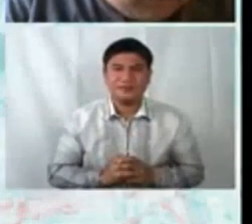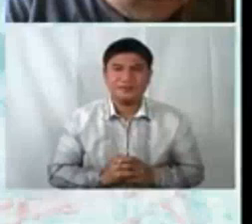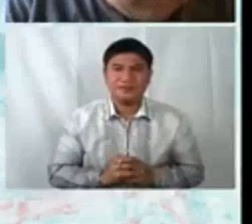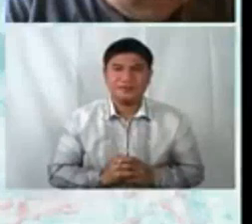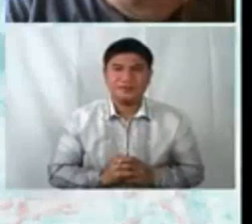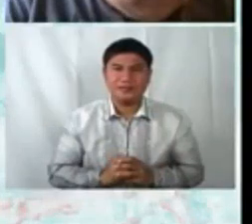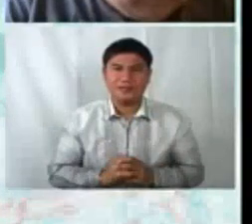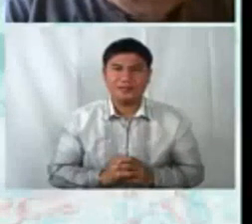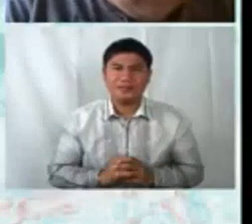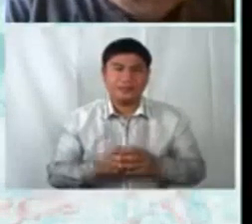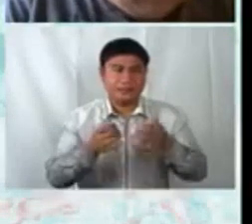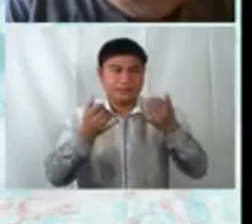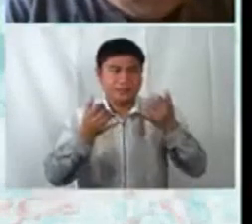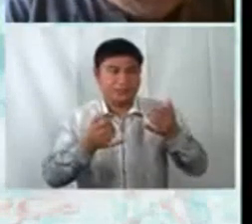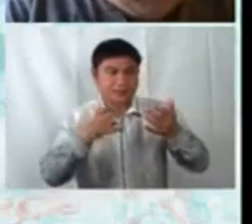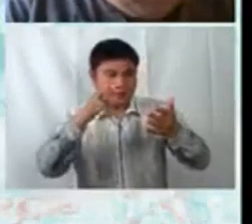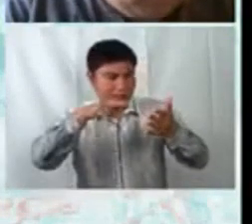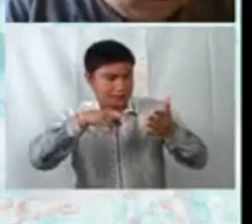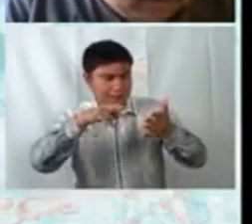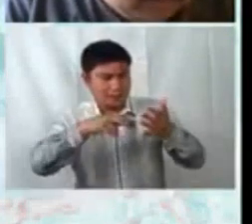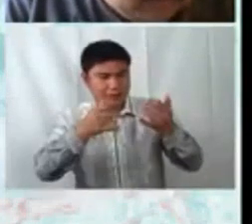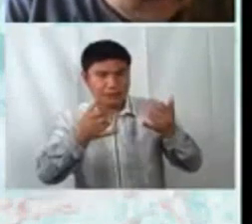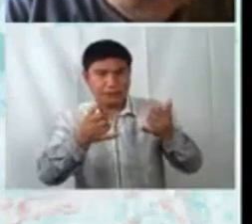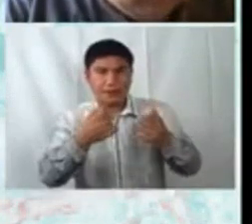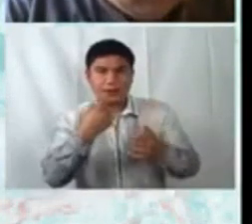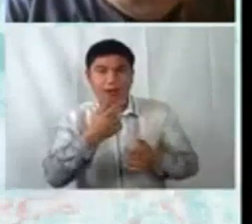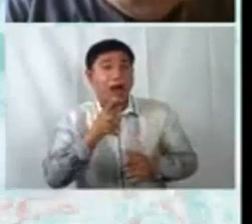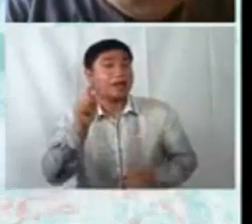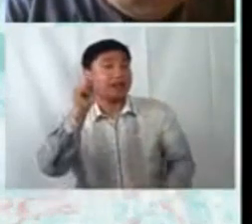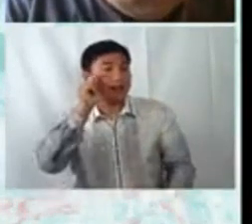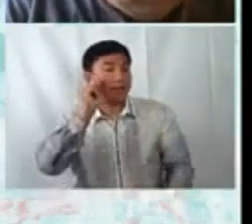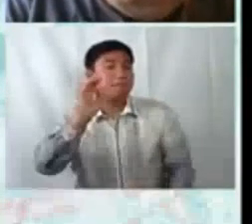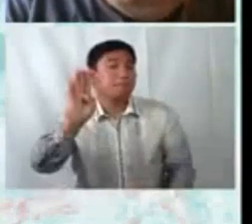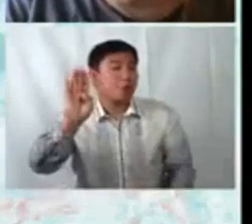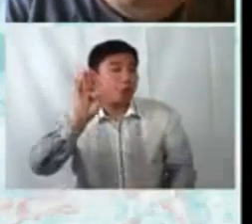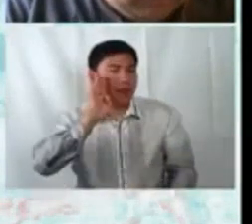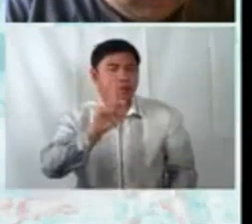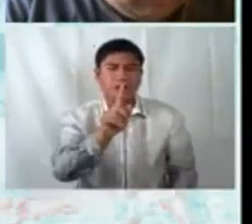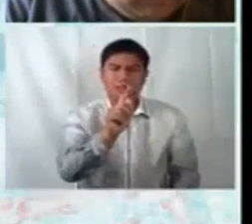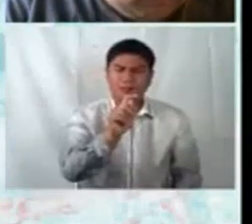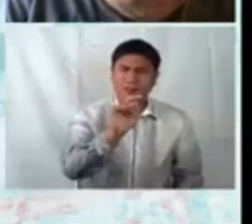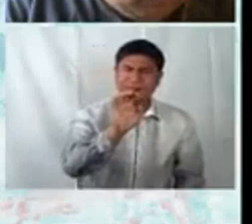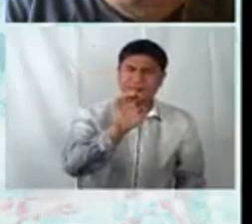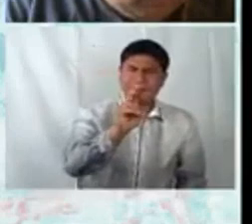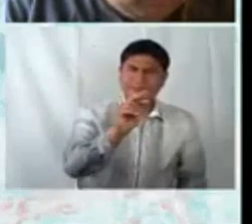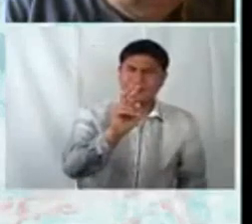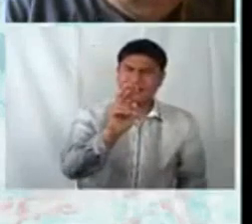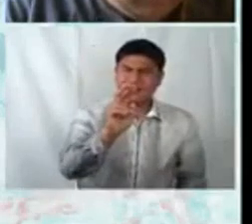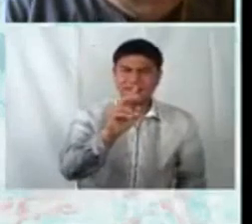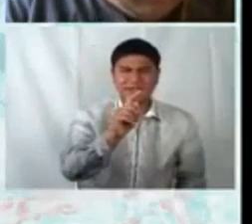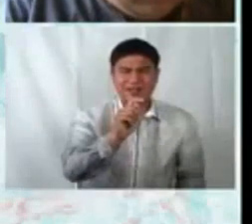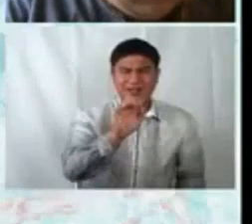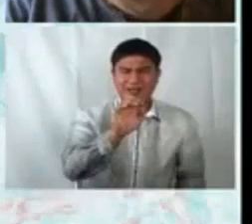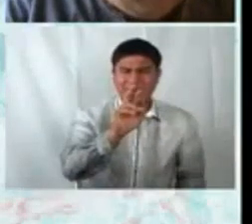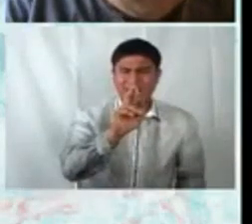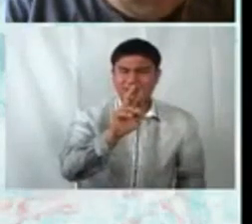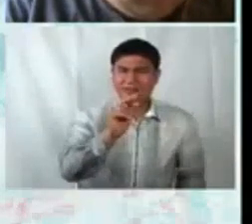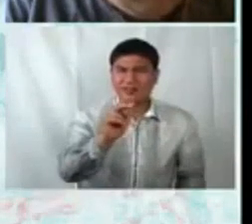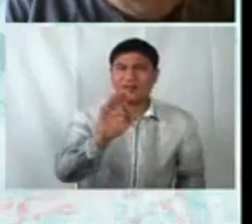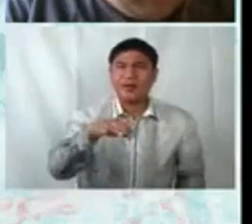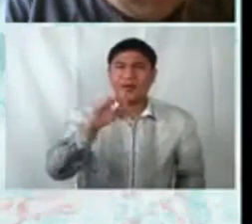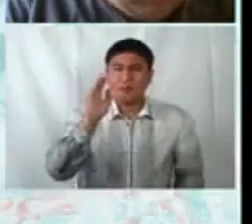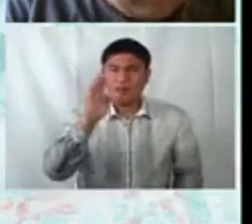Basahin ko yung aking ano. No? Yan. Sabi ni Turnbull White. No? Doon sa tinatawag natin na ano, yun, no? Ayan,